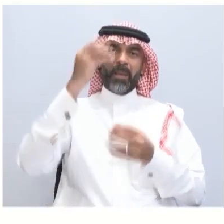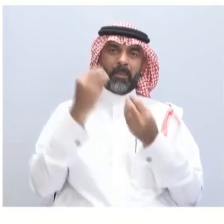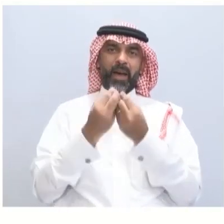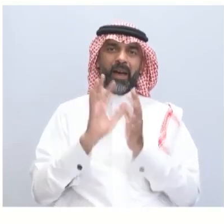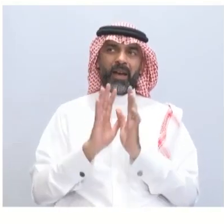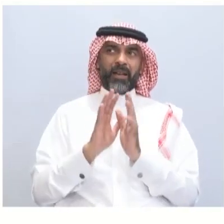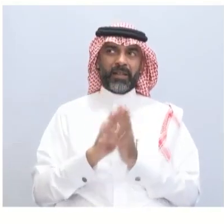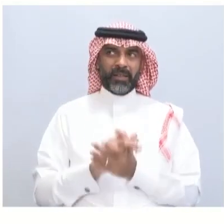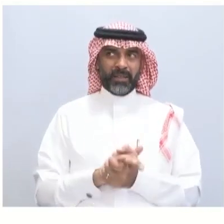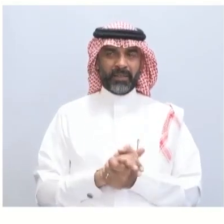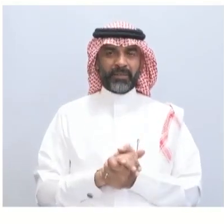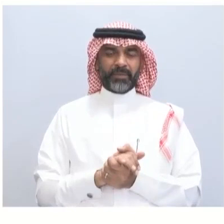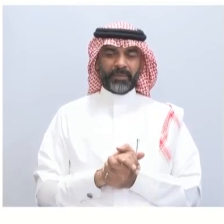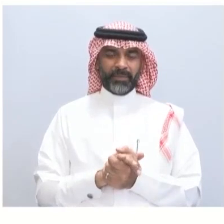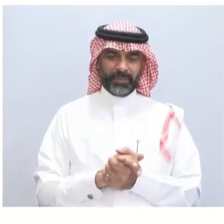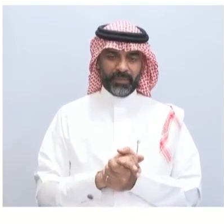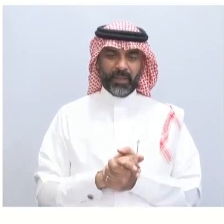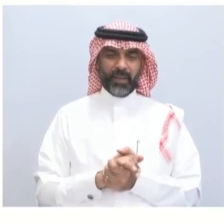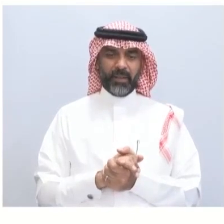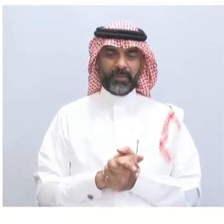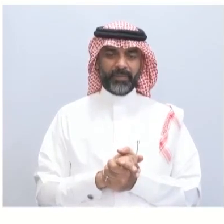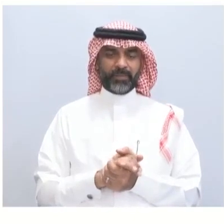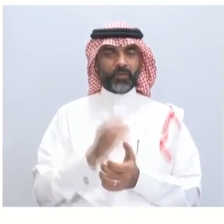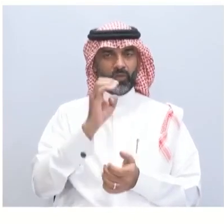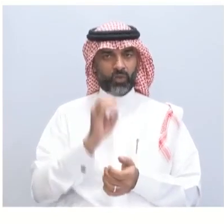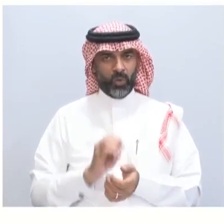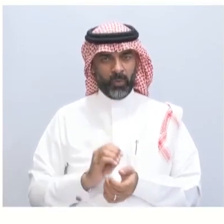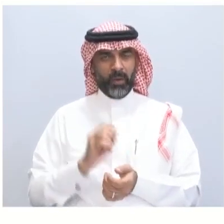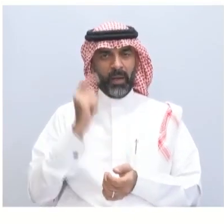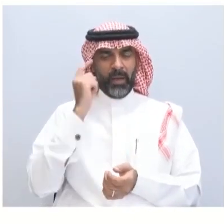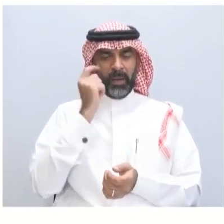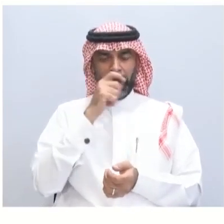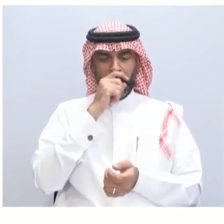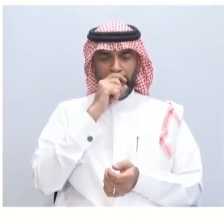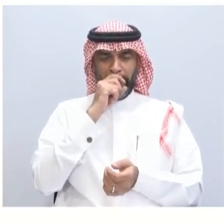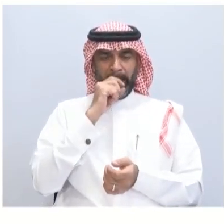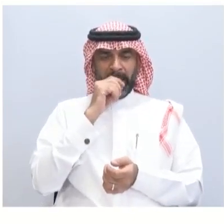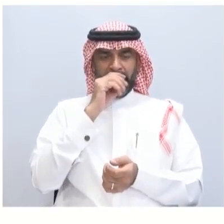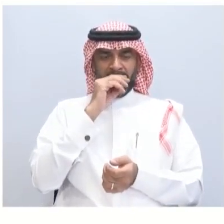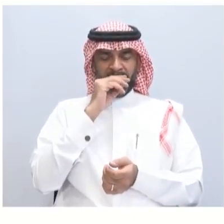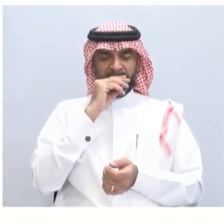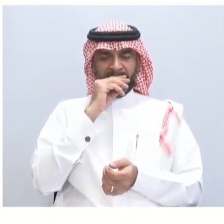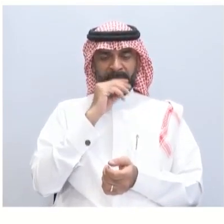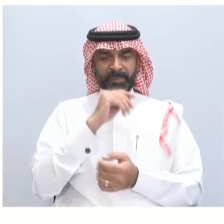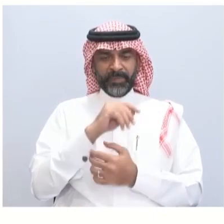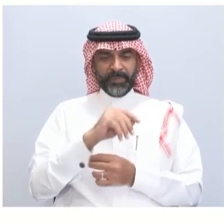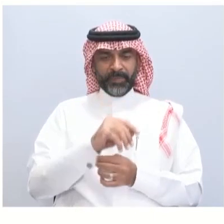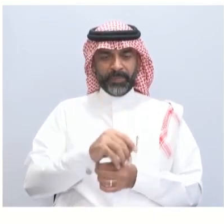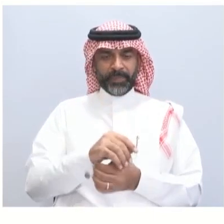ربطها بالمجتمع الاسيوي وفي الشمال وفي الجنوب ايضا عرفت شبه الجزيره العربيه بموقعها